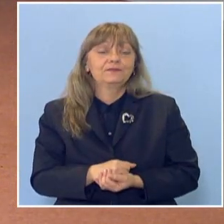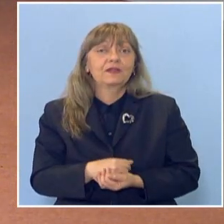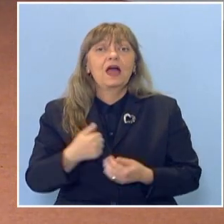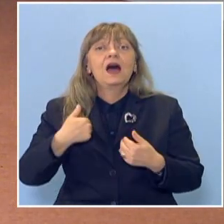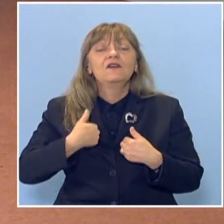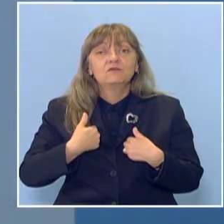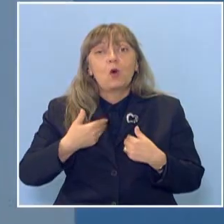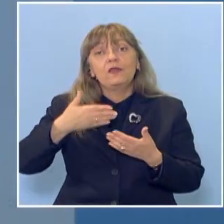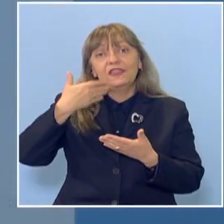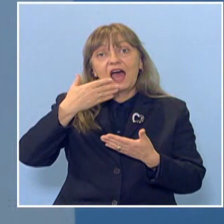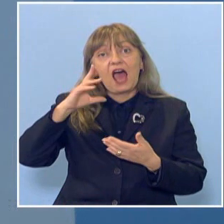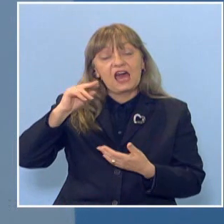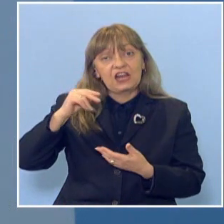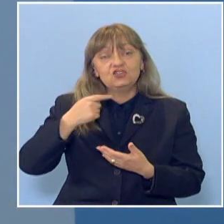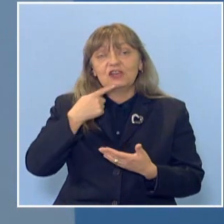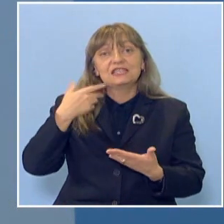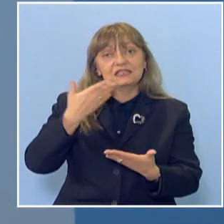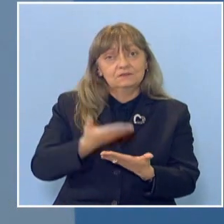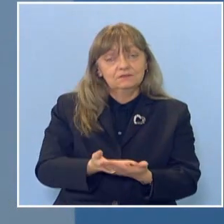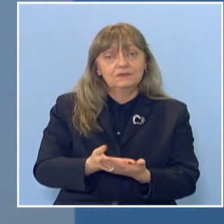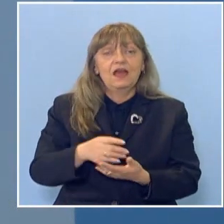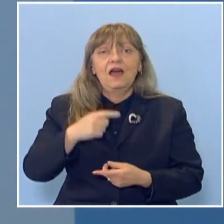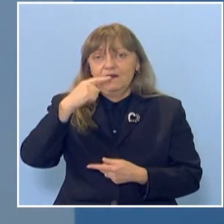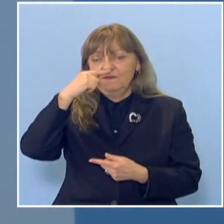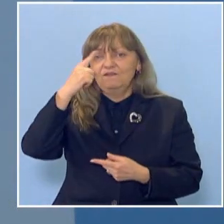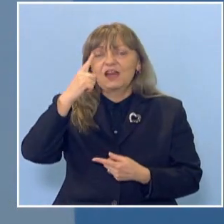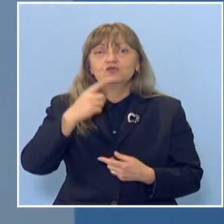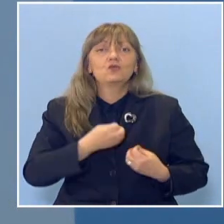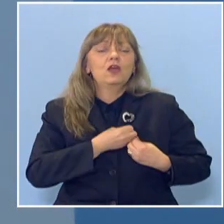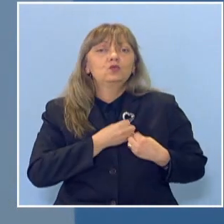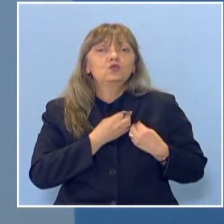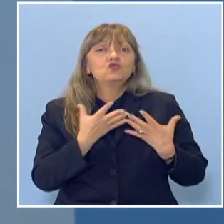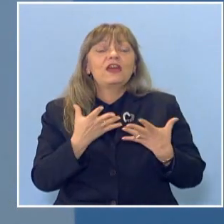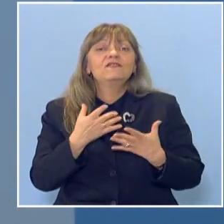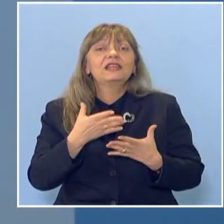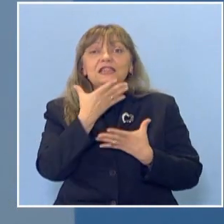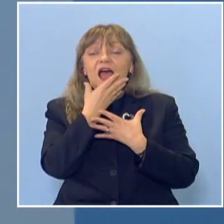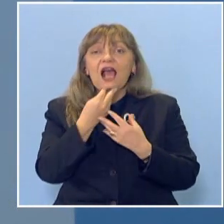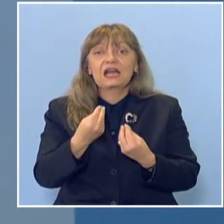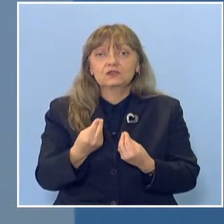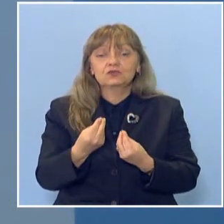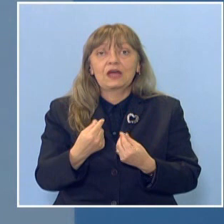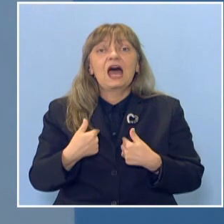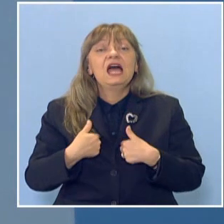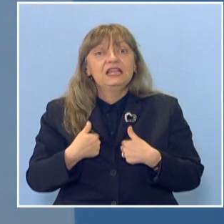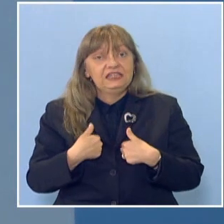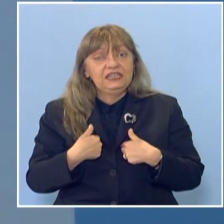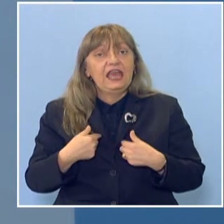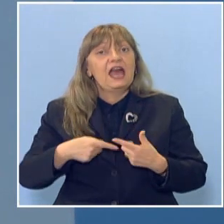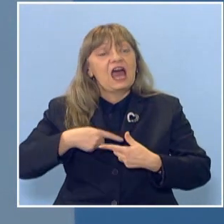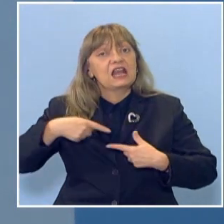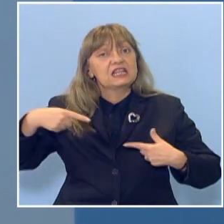речта си заявих тезата, че истински важната е душевната красота, а не я придобиваме и развиваме